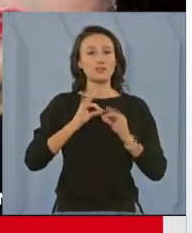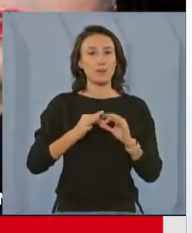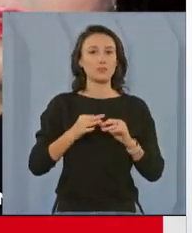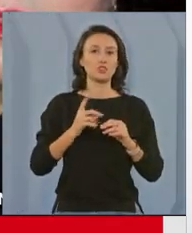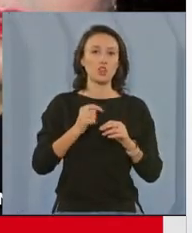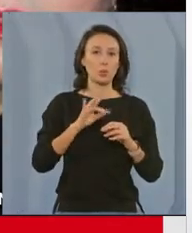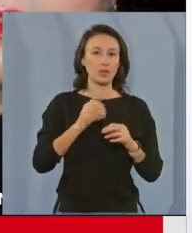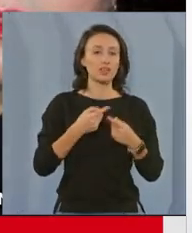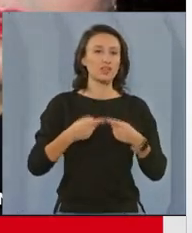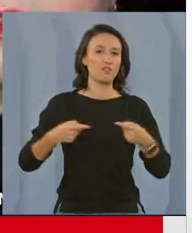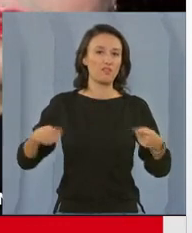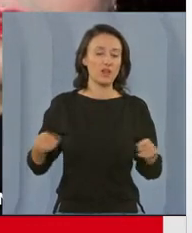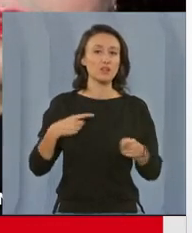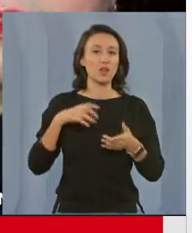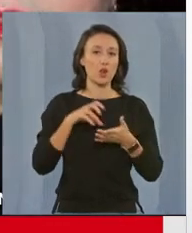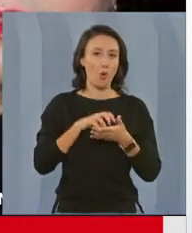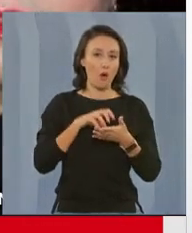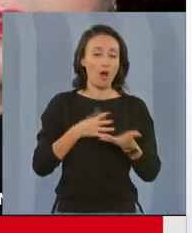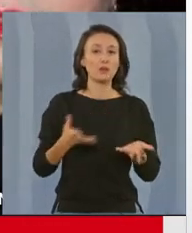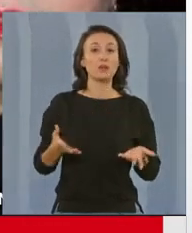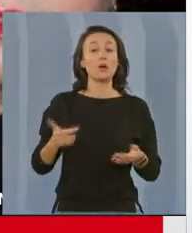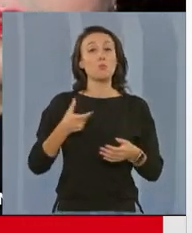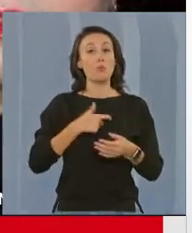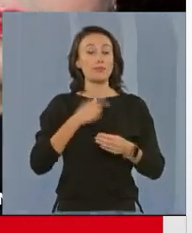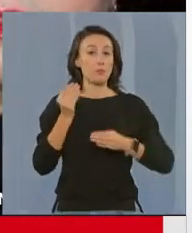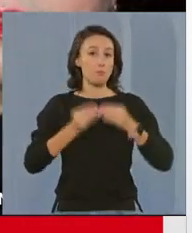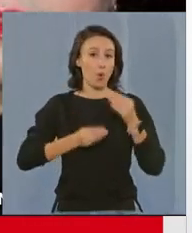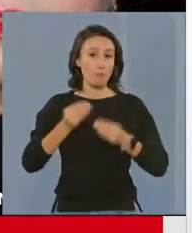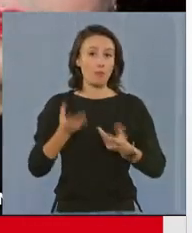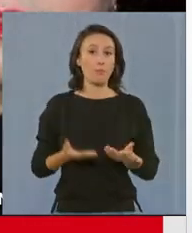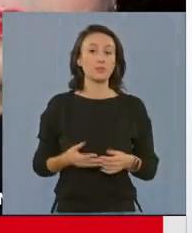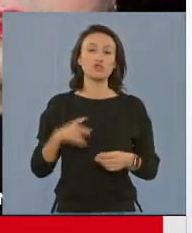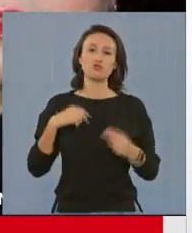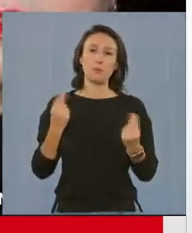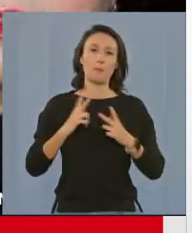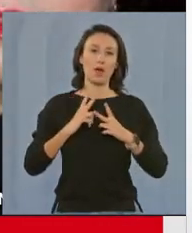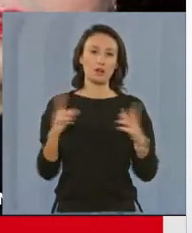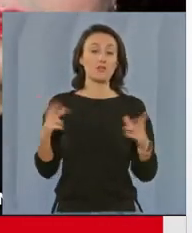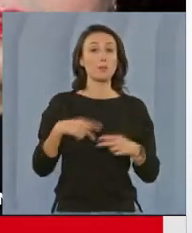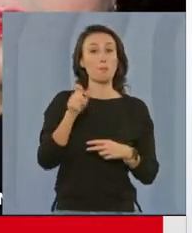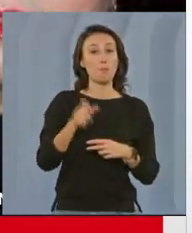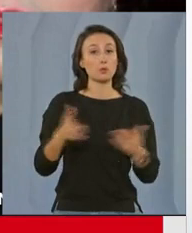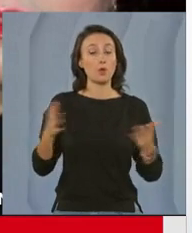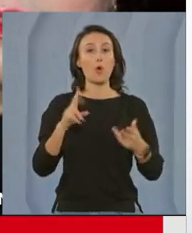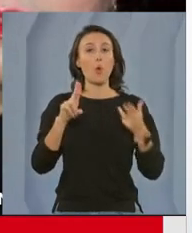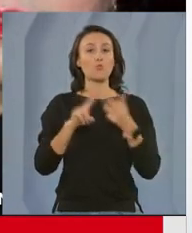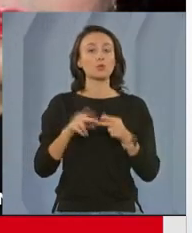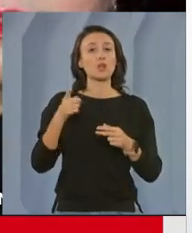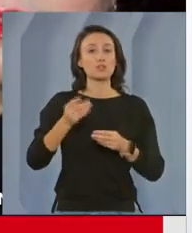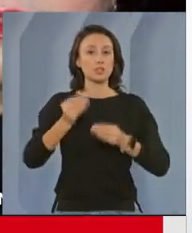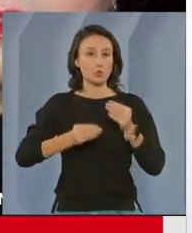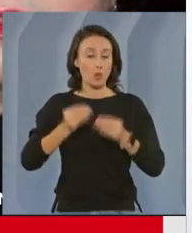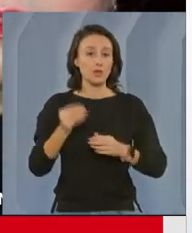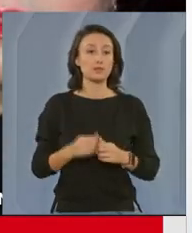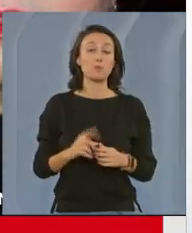la infecție locală, poate să creeze probleme de acest fel. Cel mai grav este că persoanele care se confruntă cu astfel de